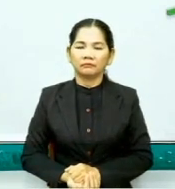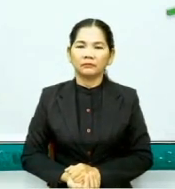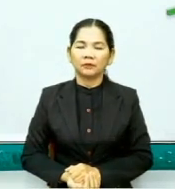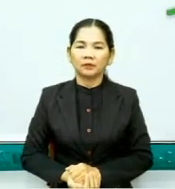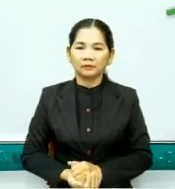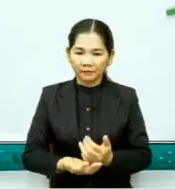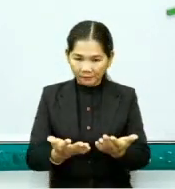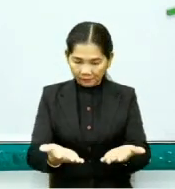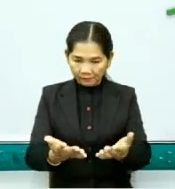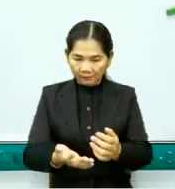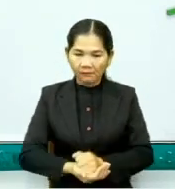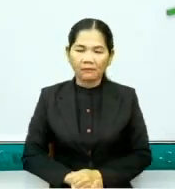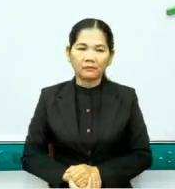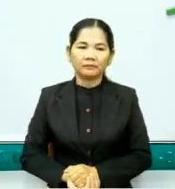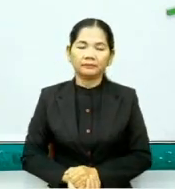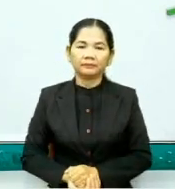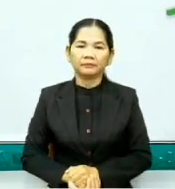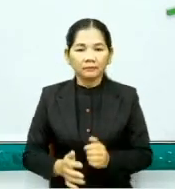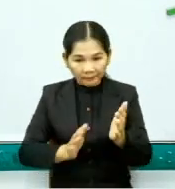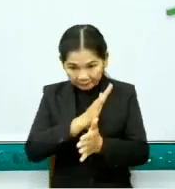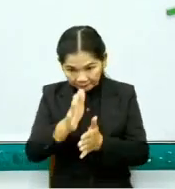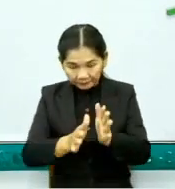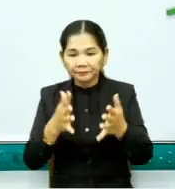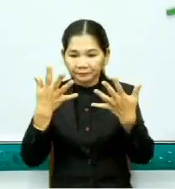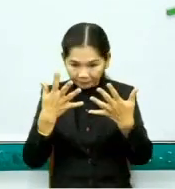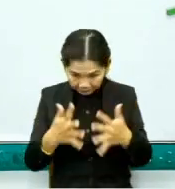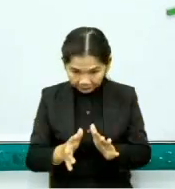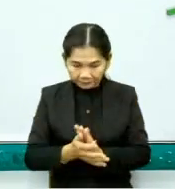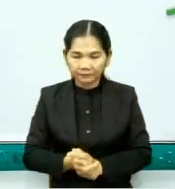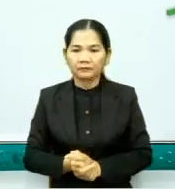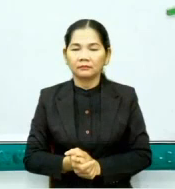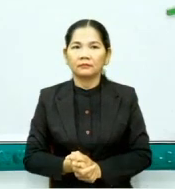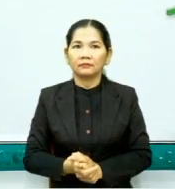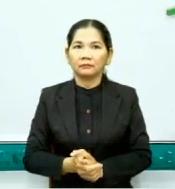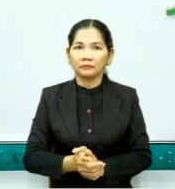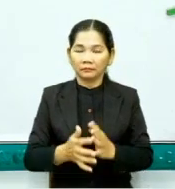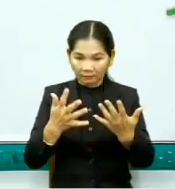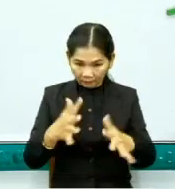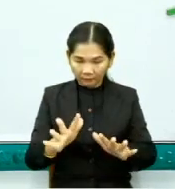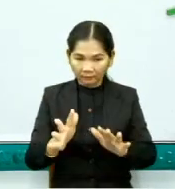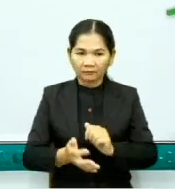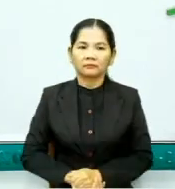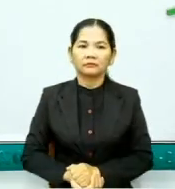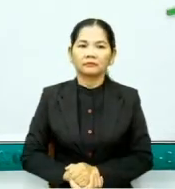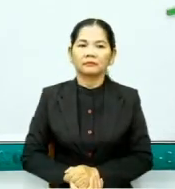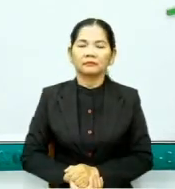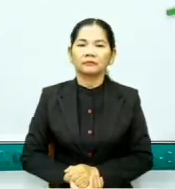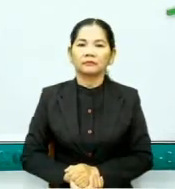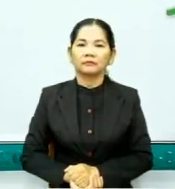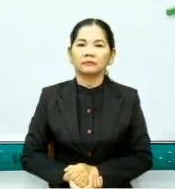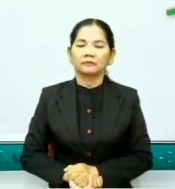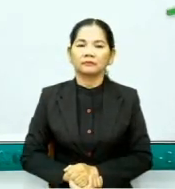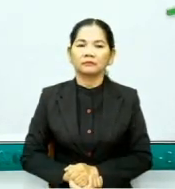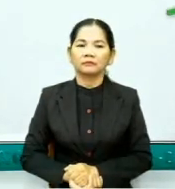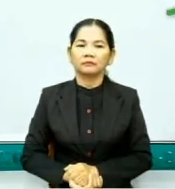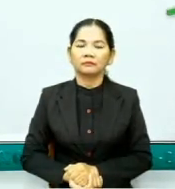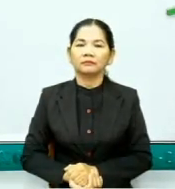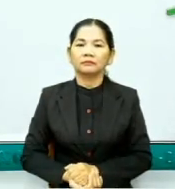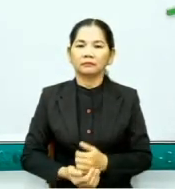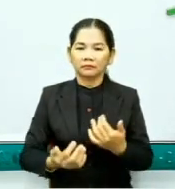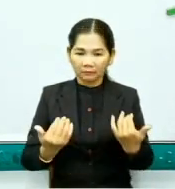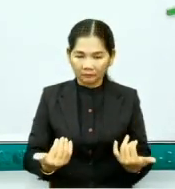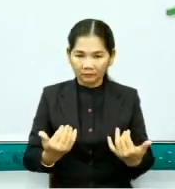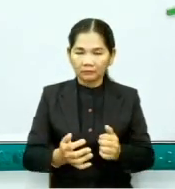chàng chẳng con tặng ác khí con ban sẽ đáp này cứ an ắt bớt chàng một chóp ôi con sẽ đáp rồi hai nà con chàng